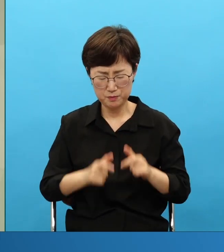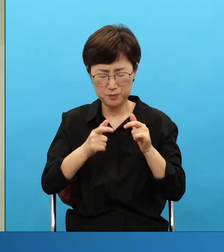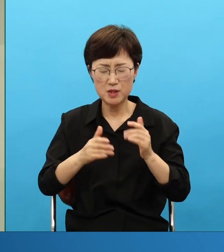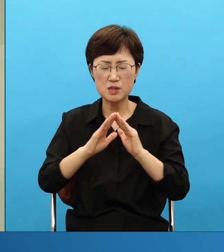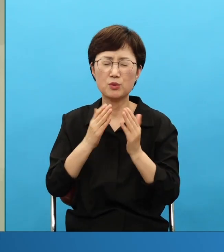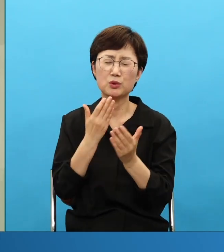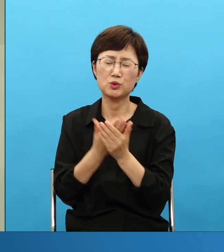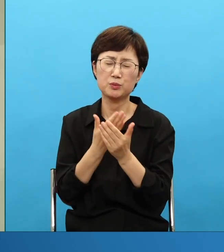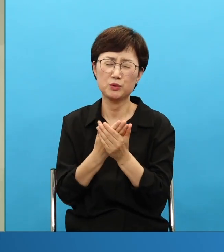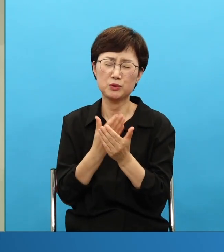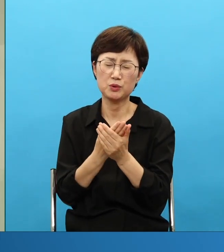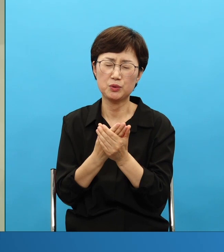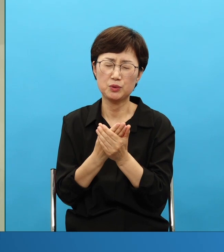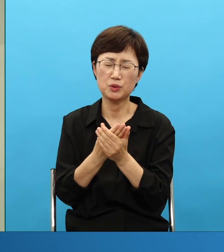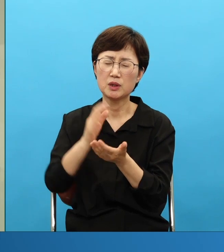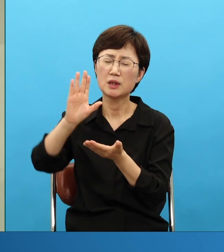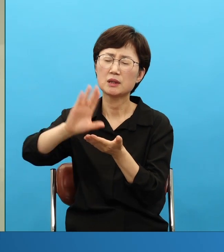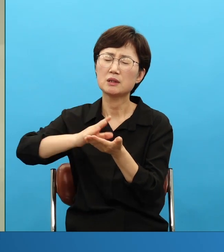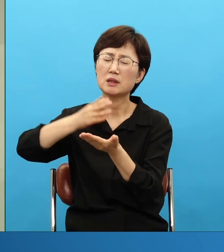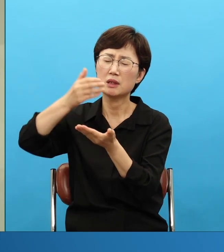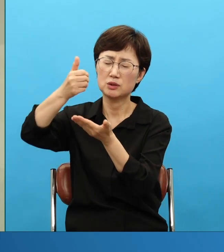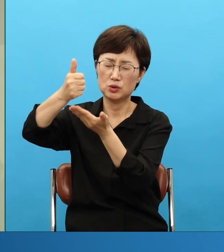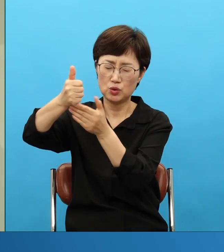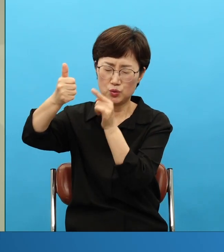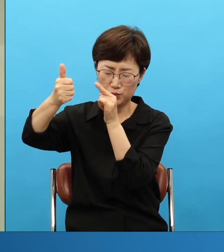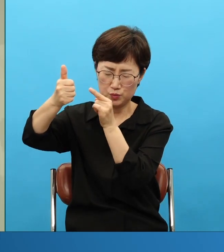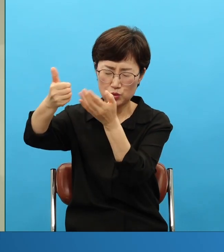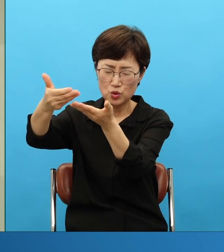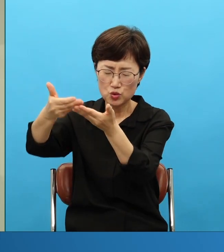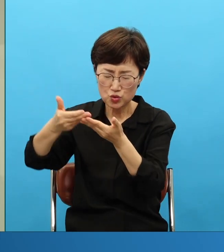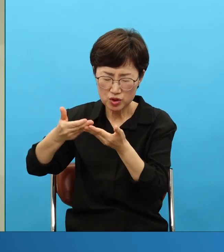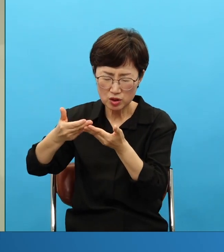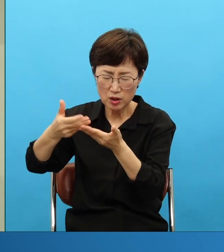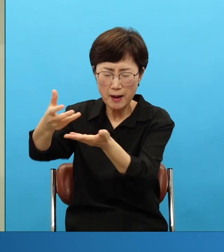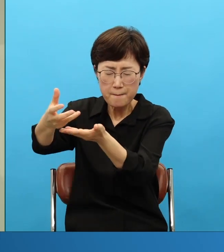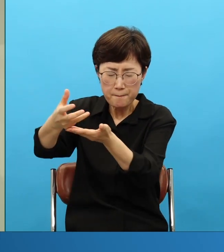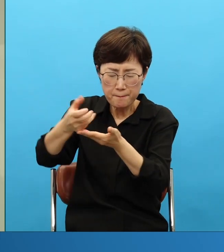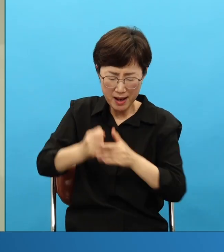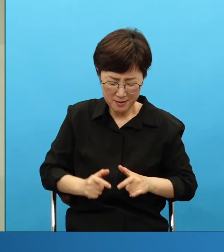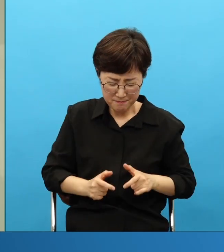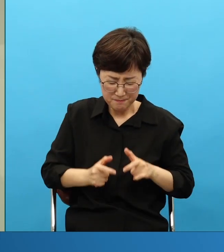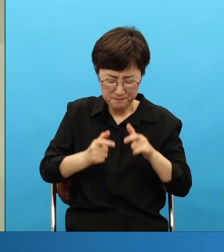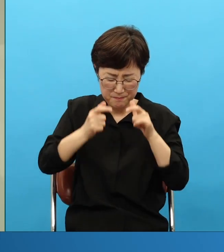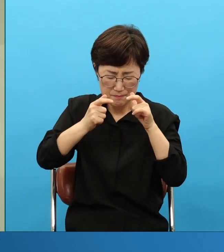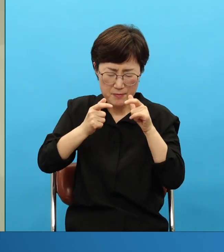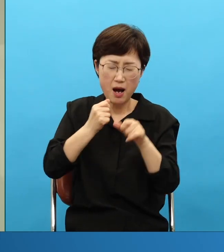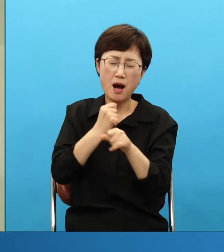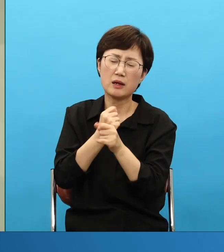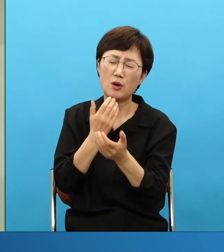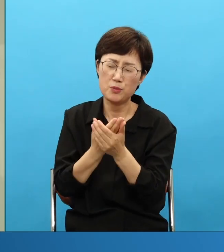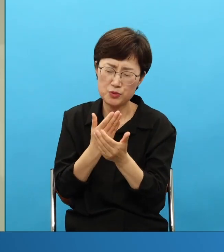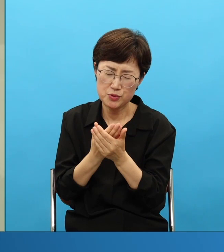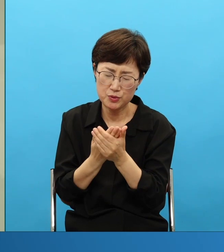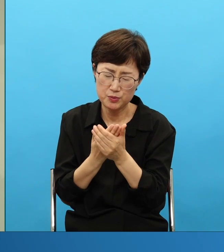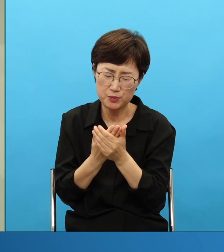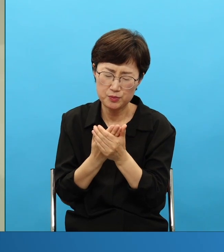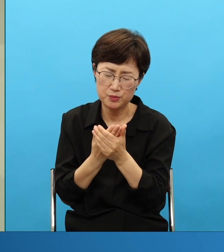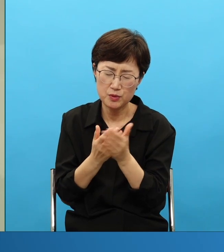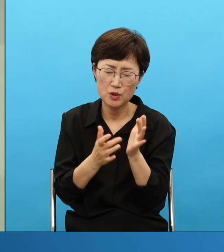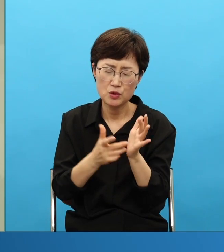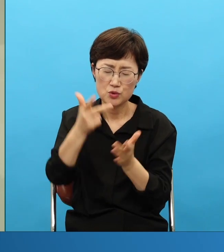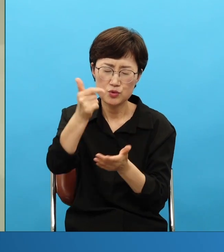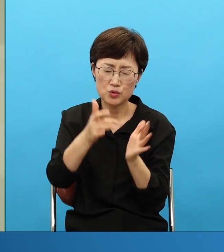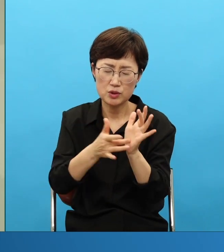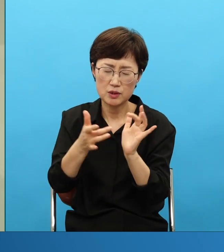life partisan. 그리스도께서 주신 것을 세우게 May we 해주옵소서. raise what Christ gave. 주 예수